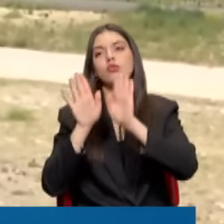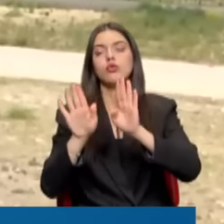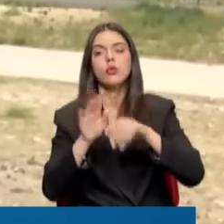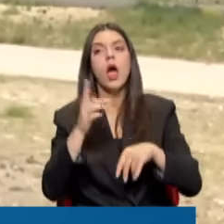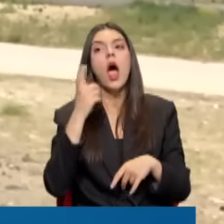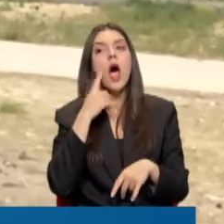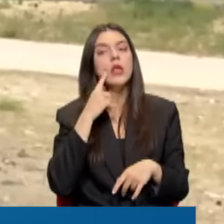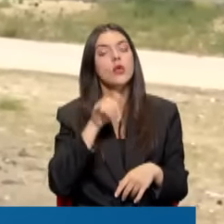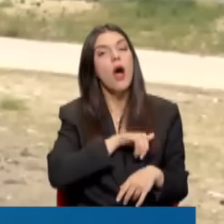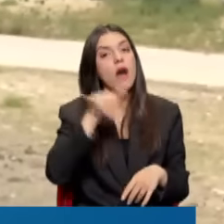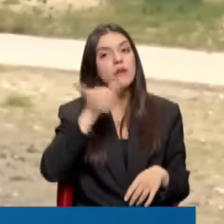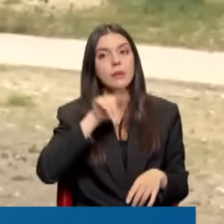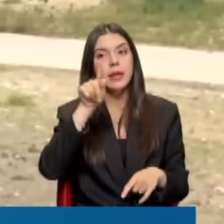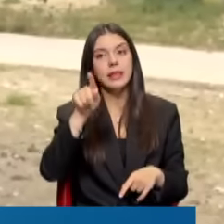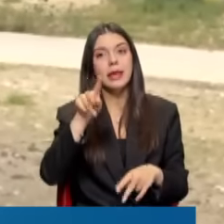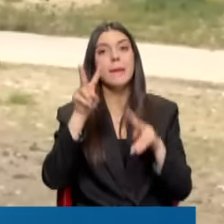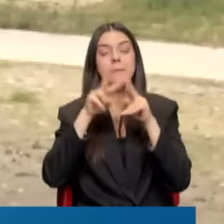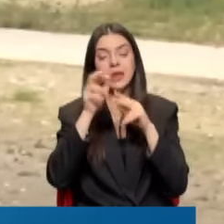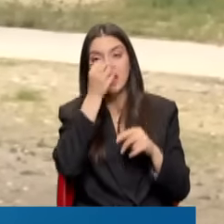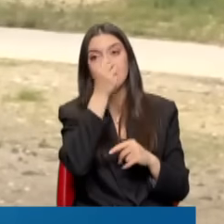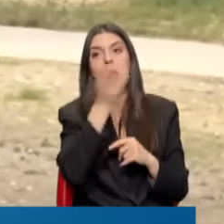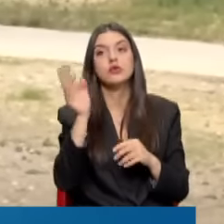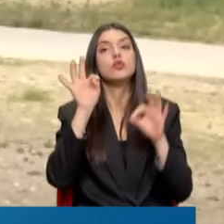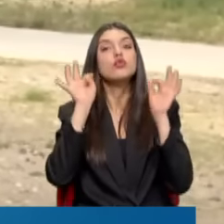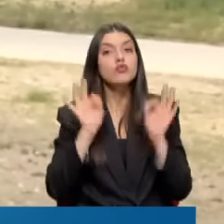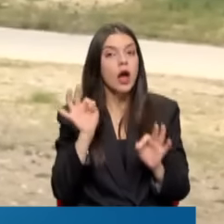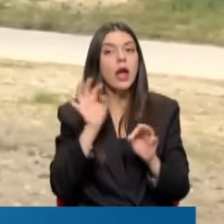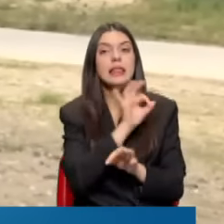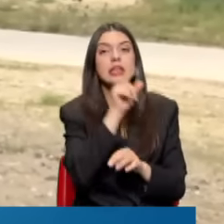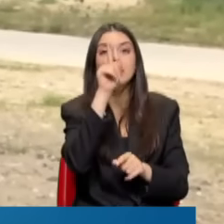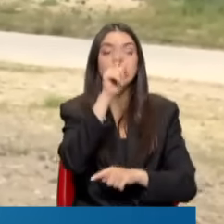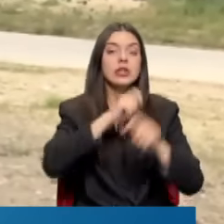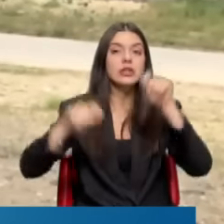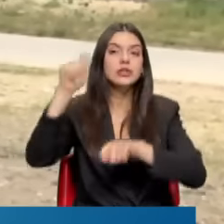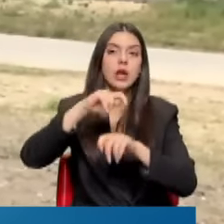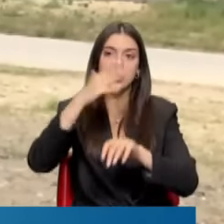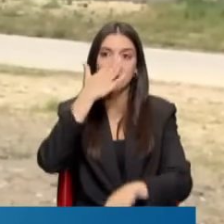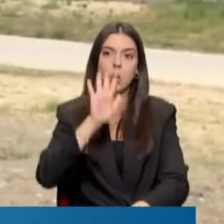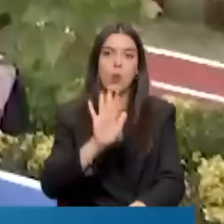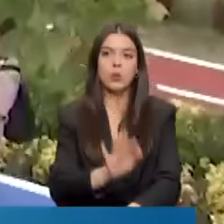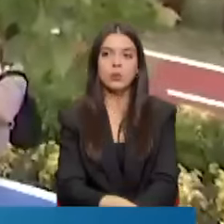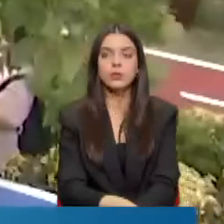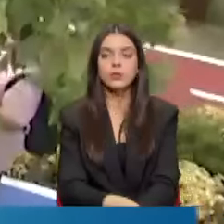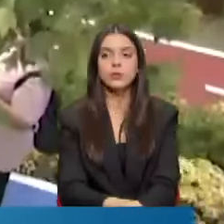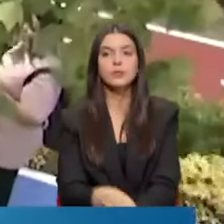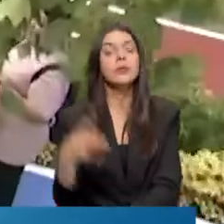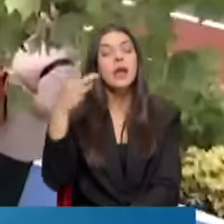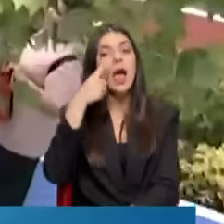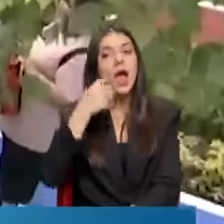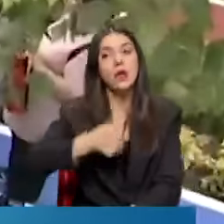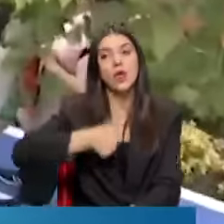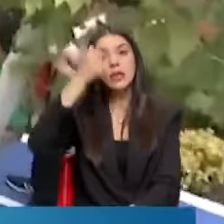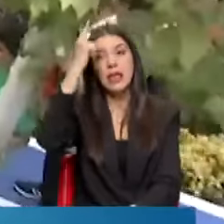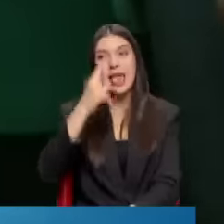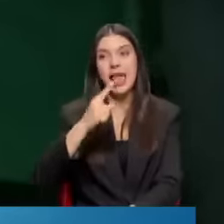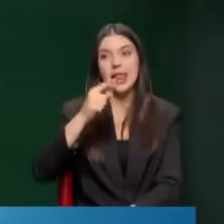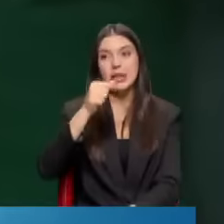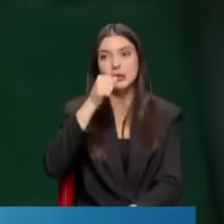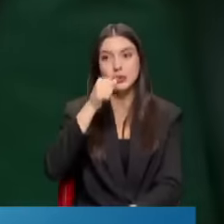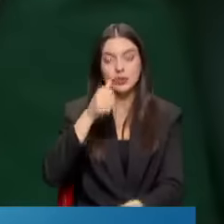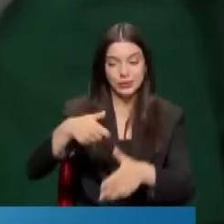Atatürk Havalimanı millet bahçesinde şu an hiçbir inşaat faaliyeti yapılmıyor Erdoğan'ın ilk fidanı dikip